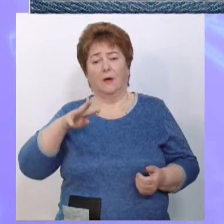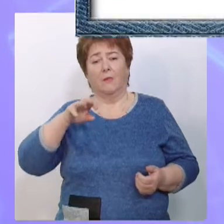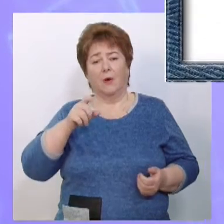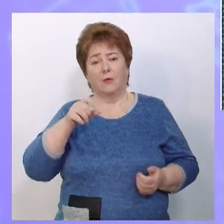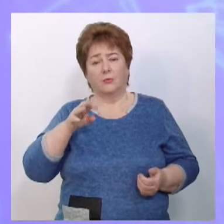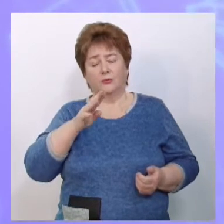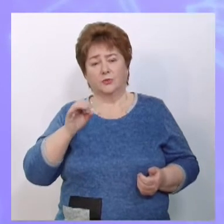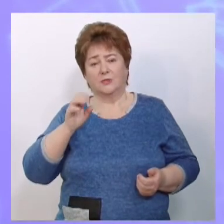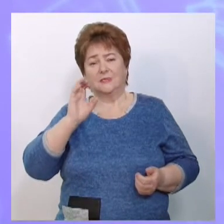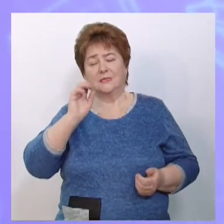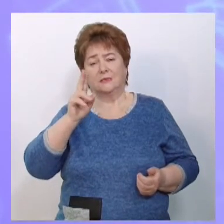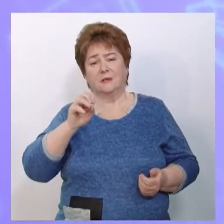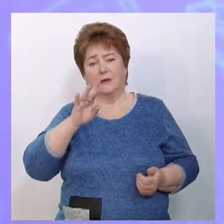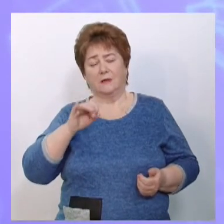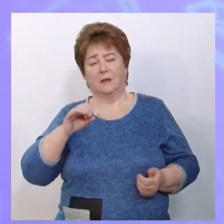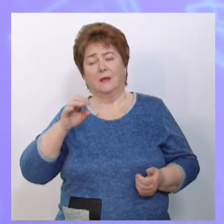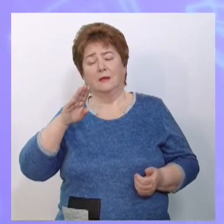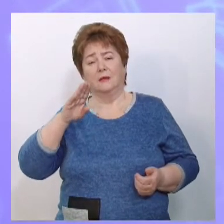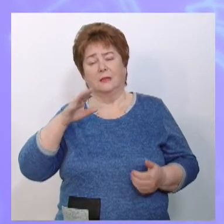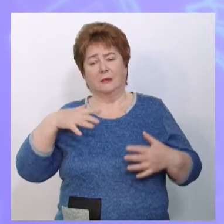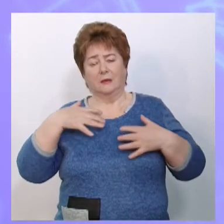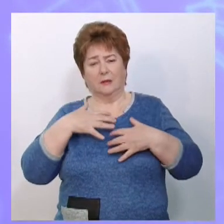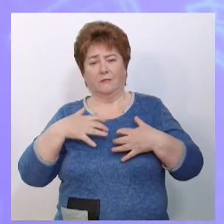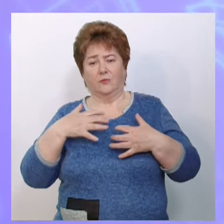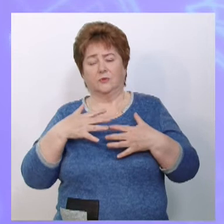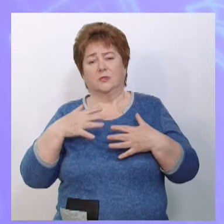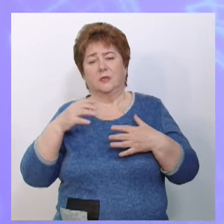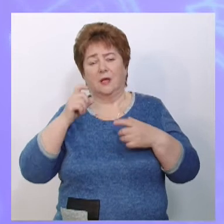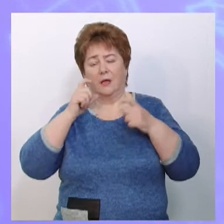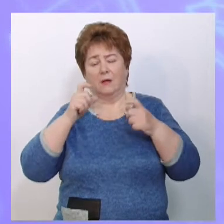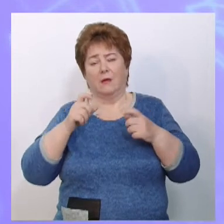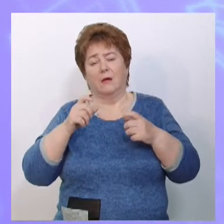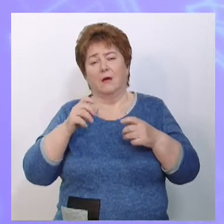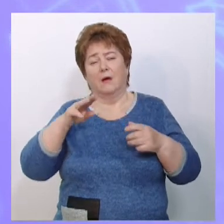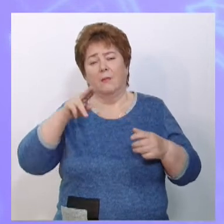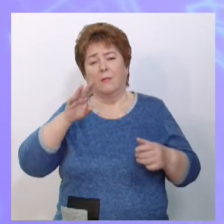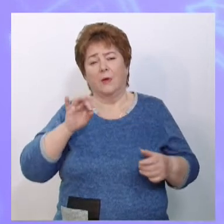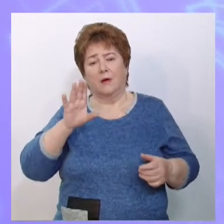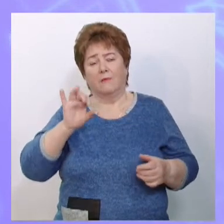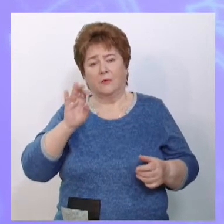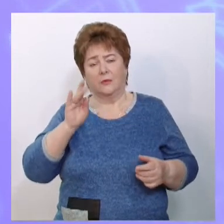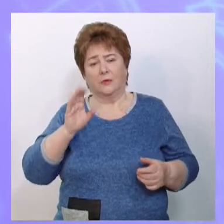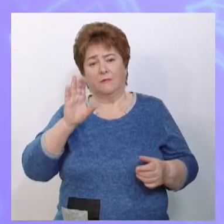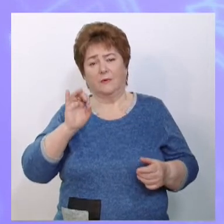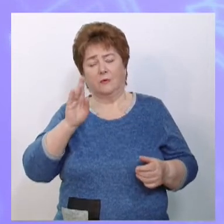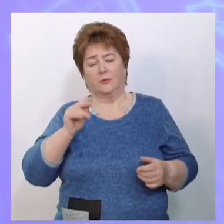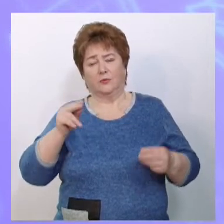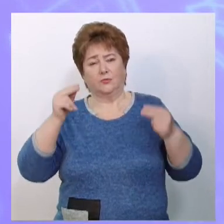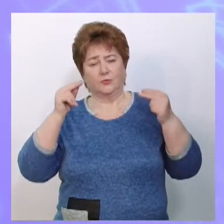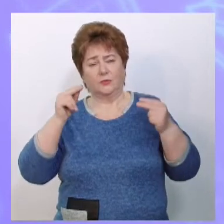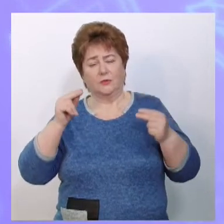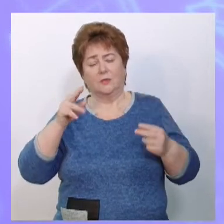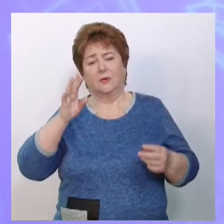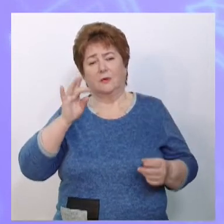Могучие – скалы, тревожные – крики, проворные – вороны, чудесные